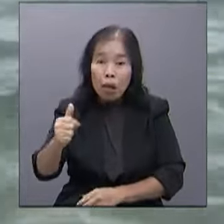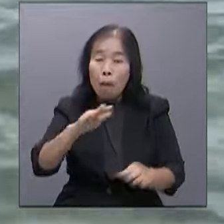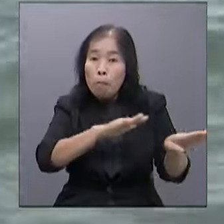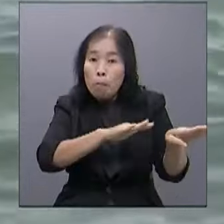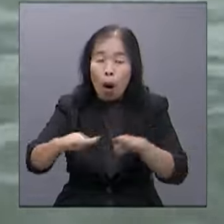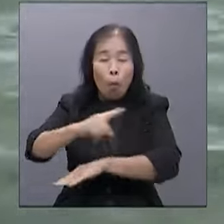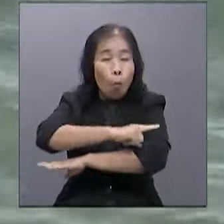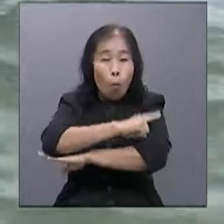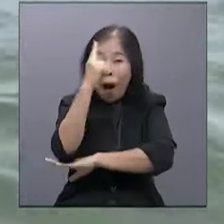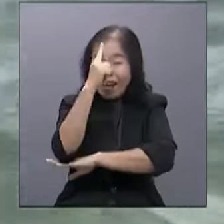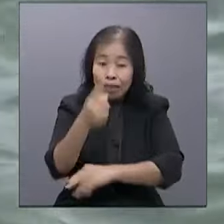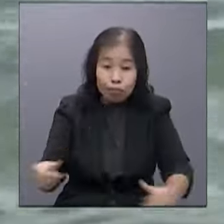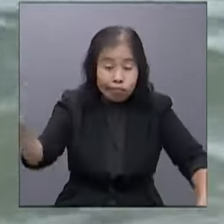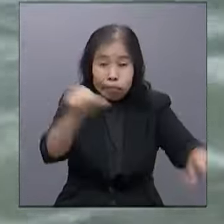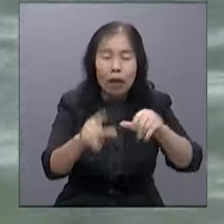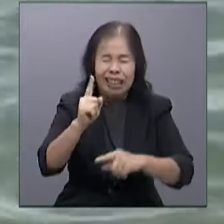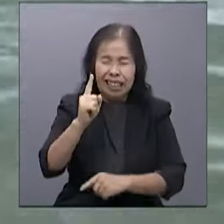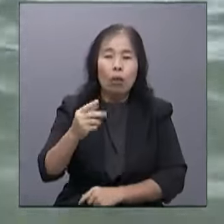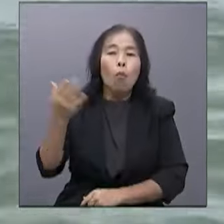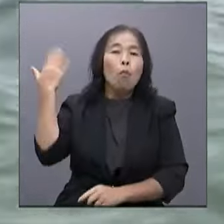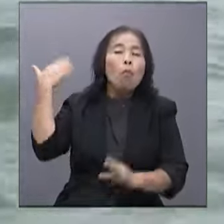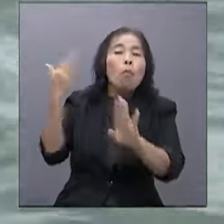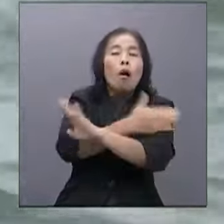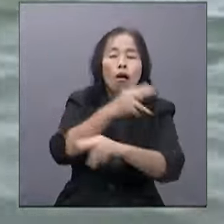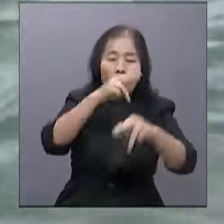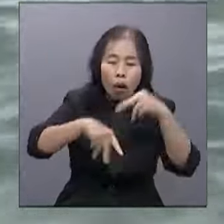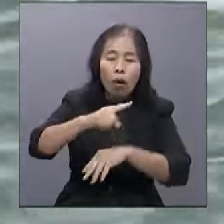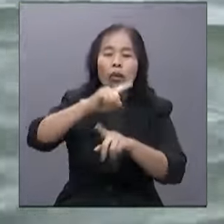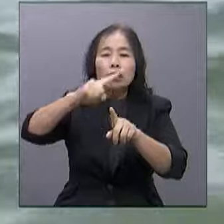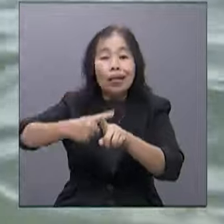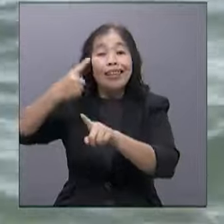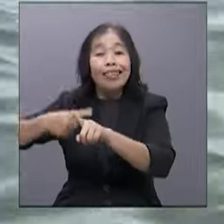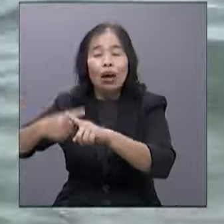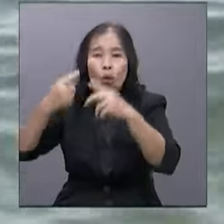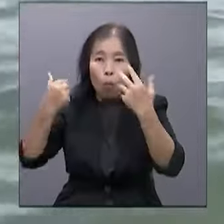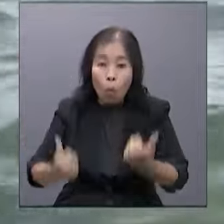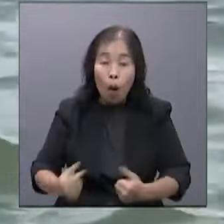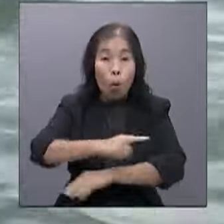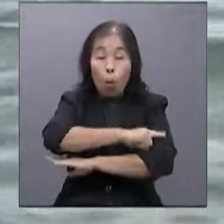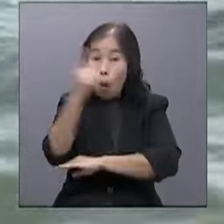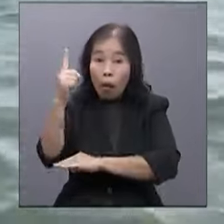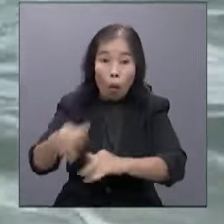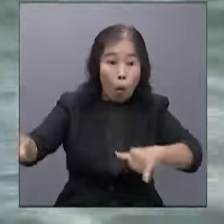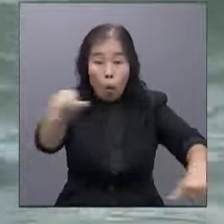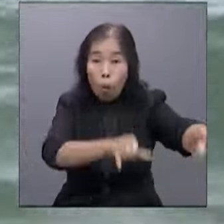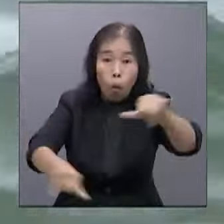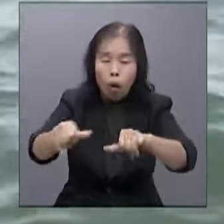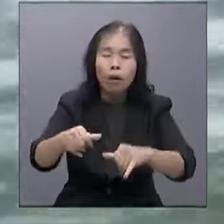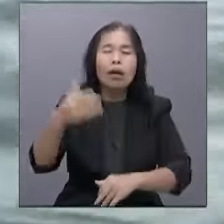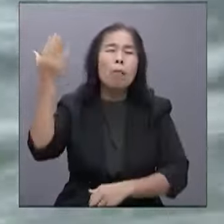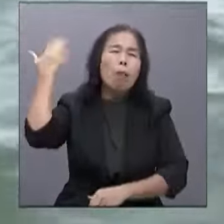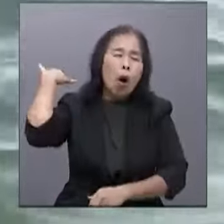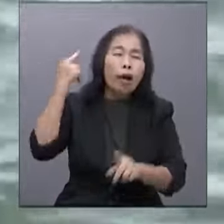วันเดียวเพราะตามปกติแล้วจะสำรวจกันในรายเดือนนะคะซึ่งการสำรวจในแต่ละครั้งก็จะพบแค่